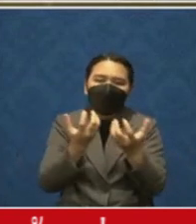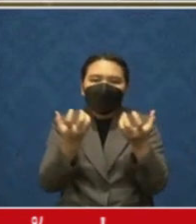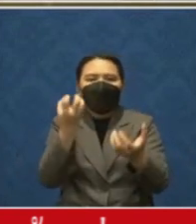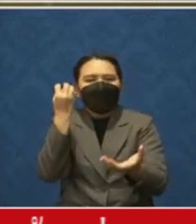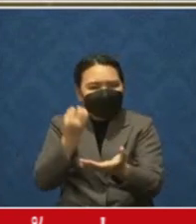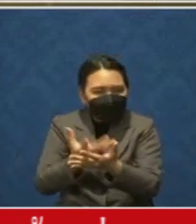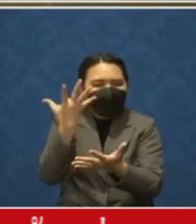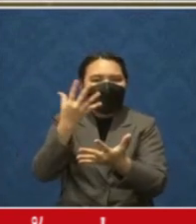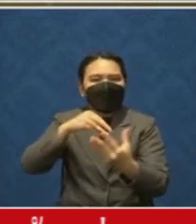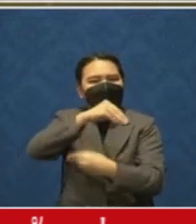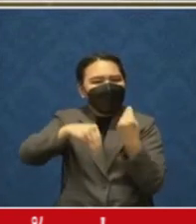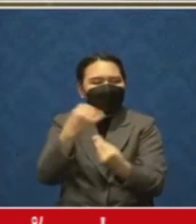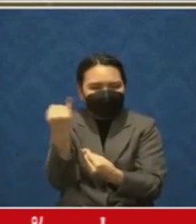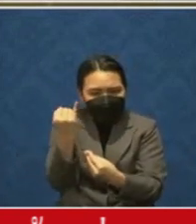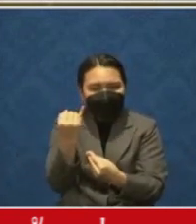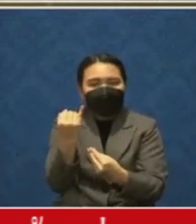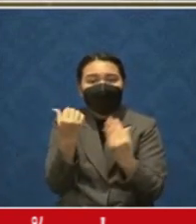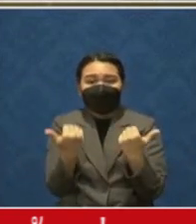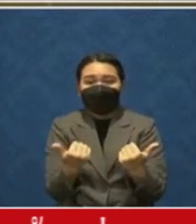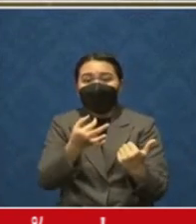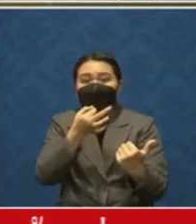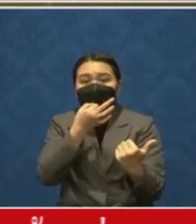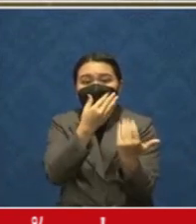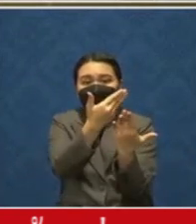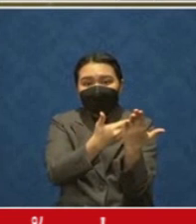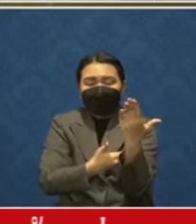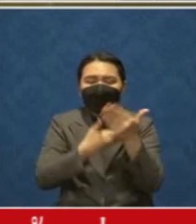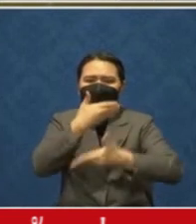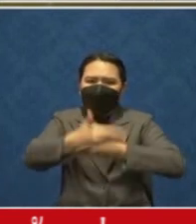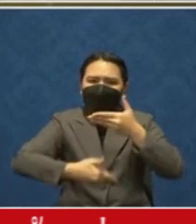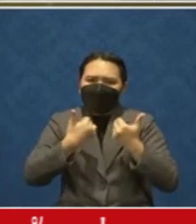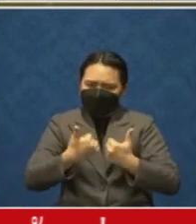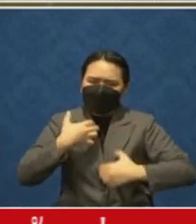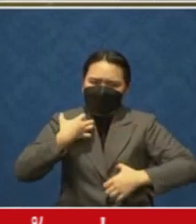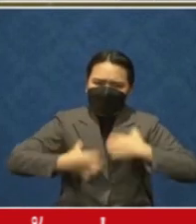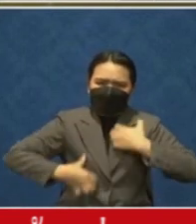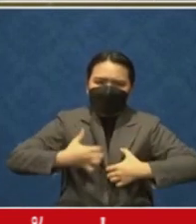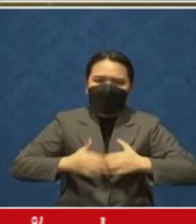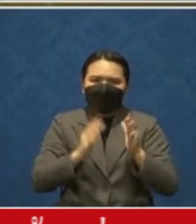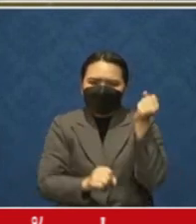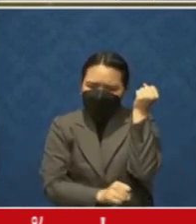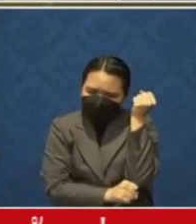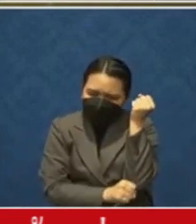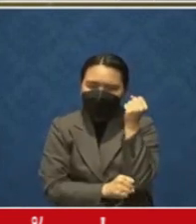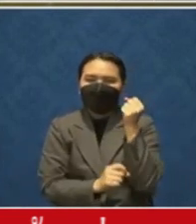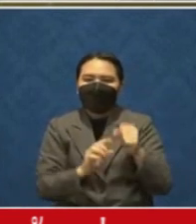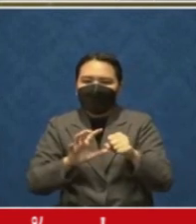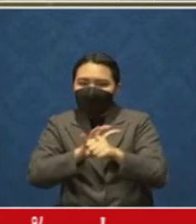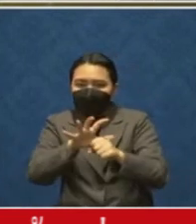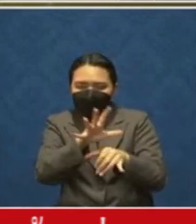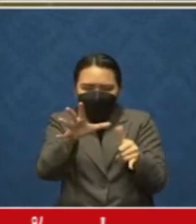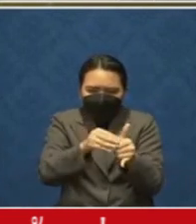แพงนะครับคนขายลอตเตอรี่เนี่ยกำลังเดือดร้อนอยู่ในขณะนี้ถ้าไม่ช่วยคนจนก่อนสิครับคนติดโควิดอีก